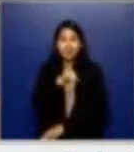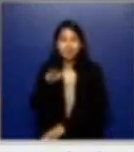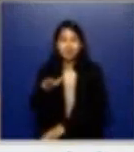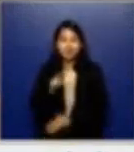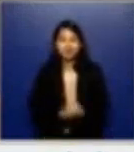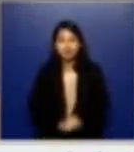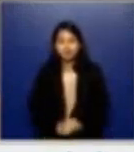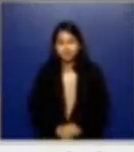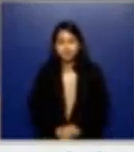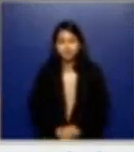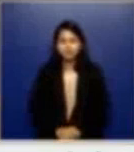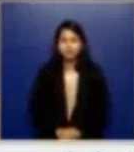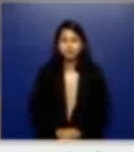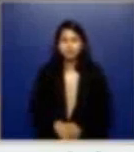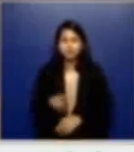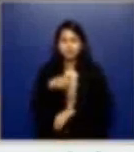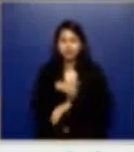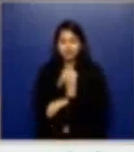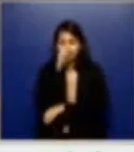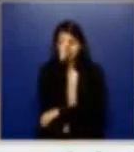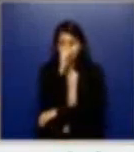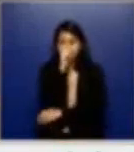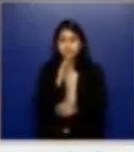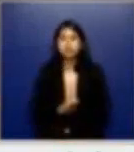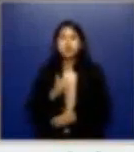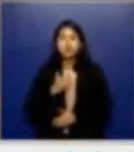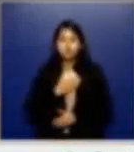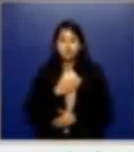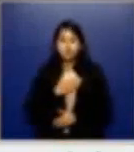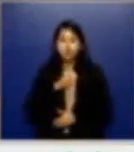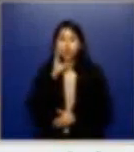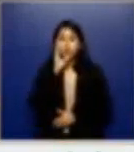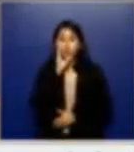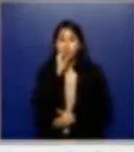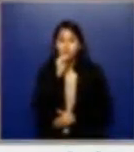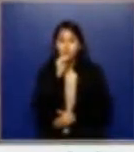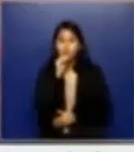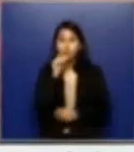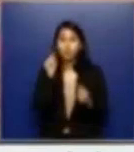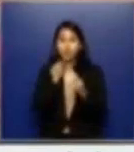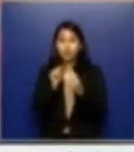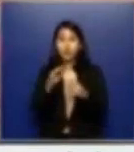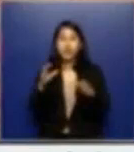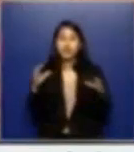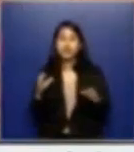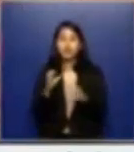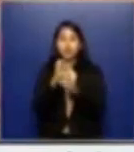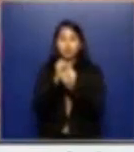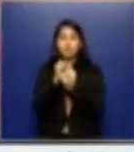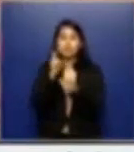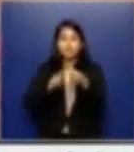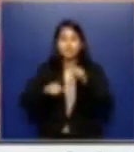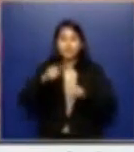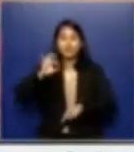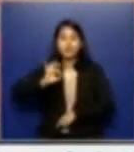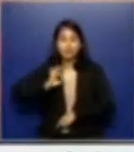ครับท่านประธานที่เคารพครับผมพูดในฐานะว่าจะต้องสรุปรวบรวมความคิดเห็นของเพื่อน